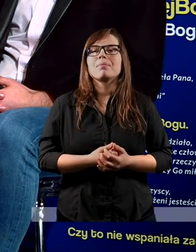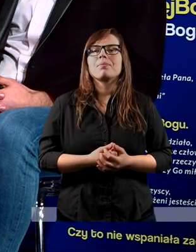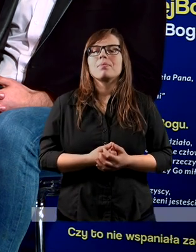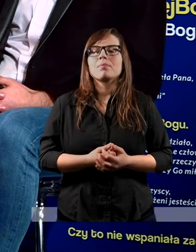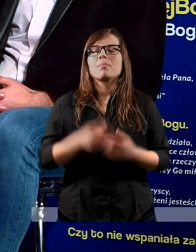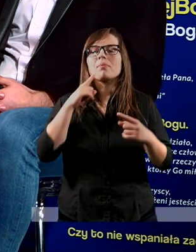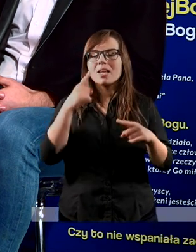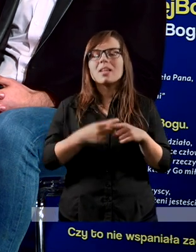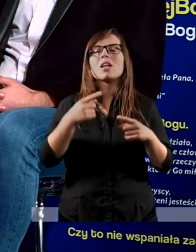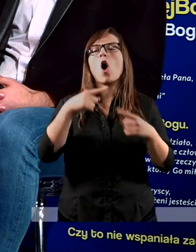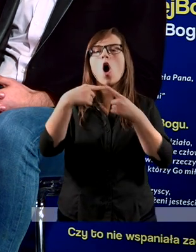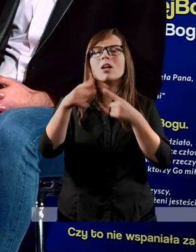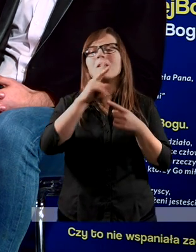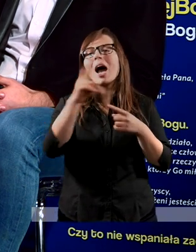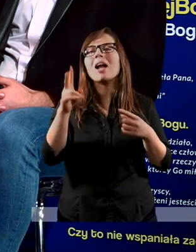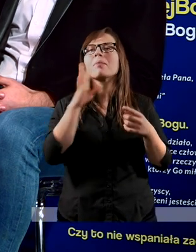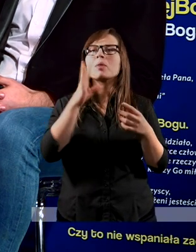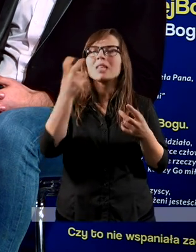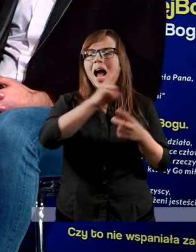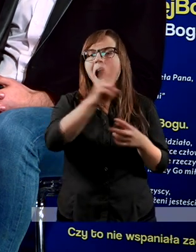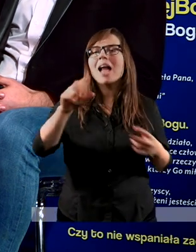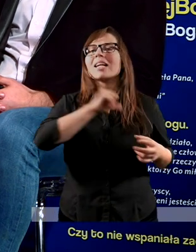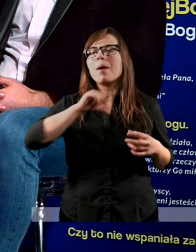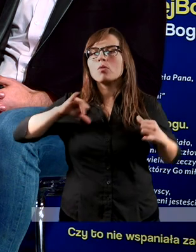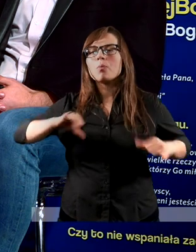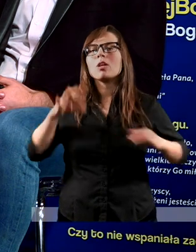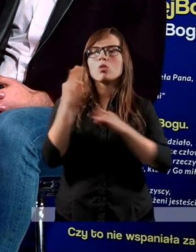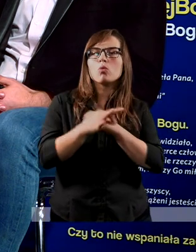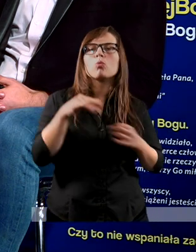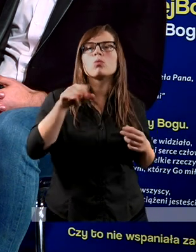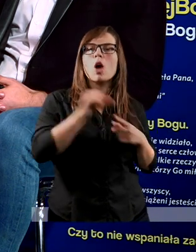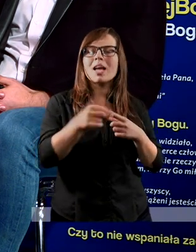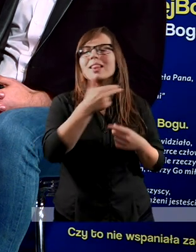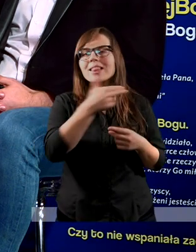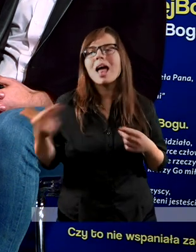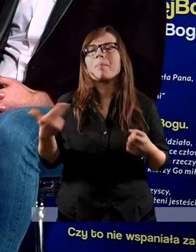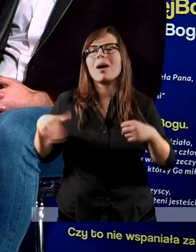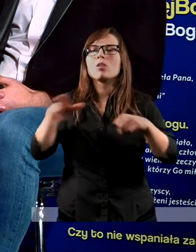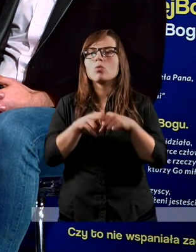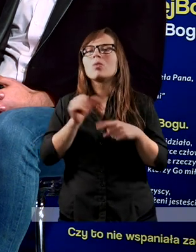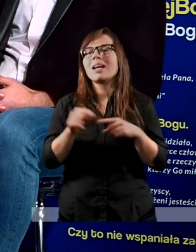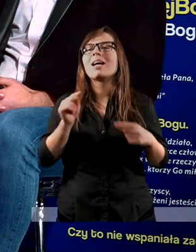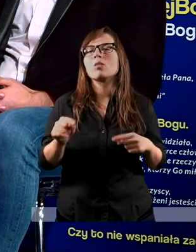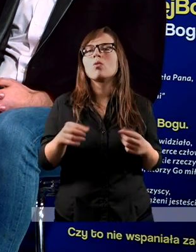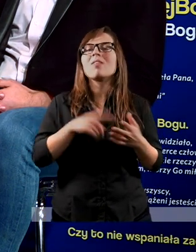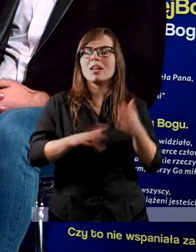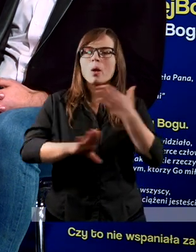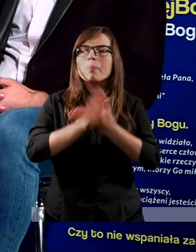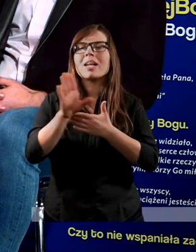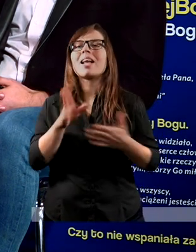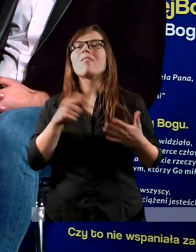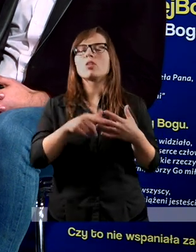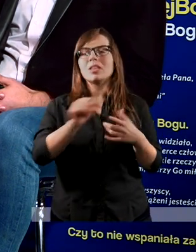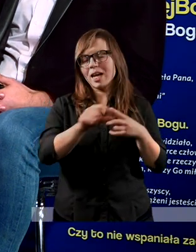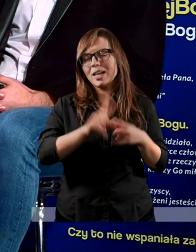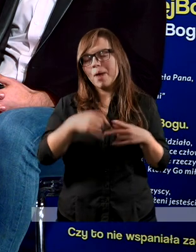Ale zdecydowanie odsyłam, niech każdy sobie studiuje, bo to jest temat, który jest tutaj przedstawiony i myślę, że on